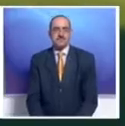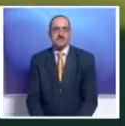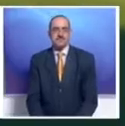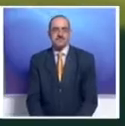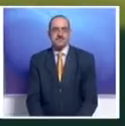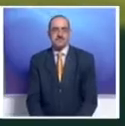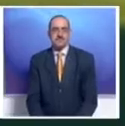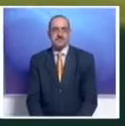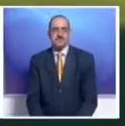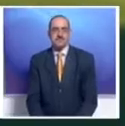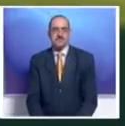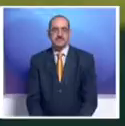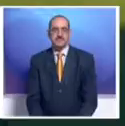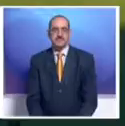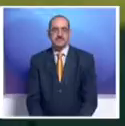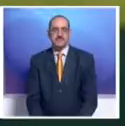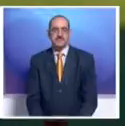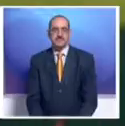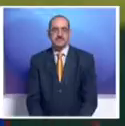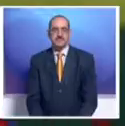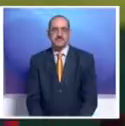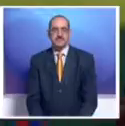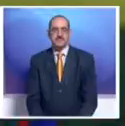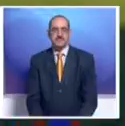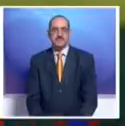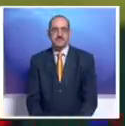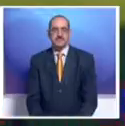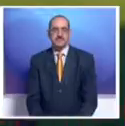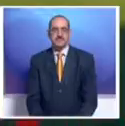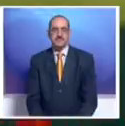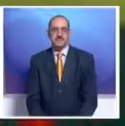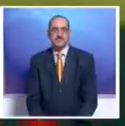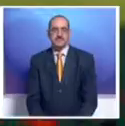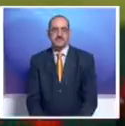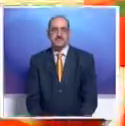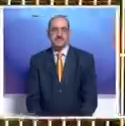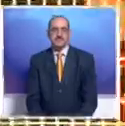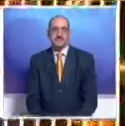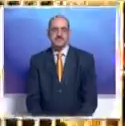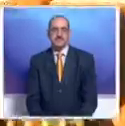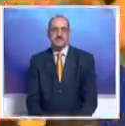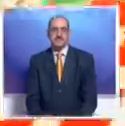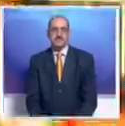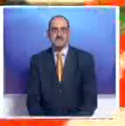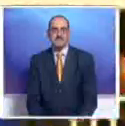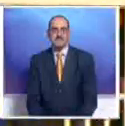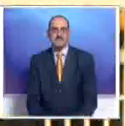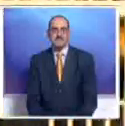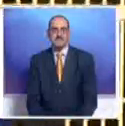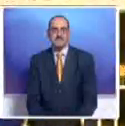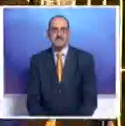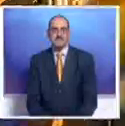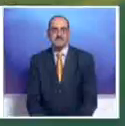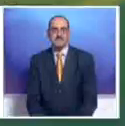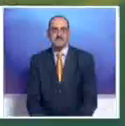وزميسي سجل هدف، وزميسي سجل هدف التعادل، التعادل لشبيبة بجاية في الدقيقة